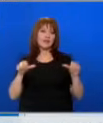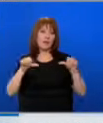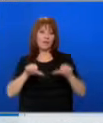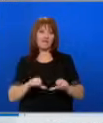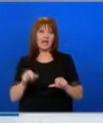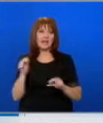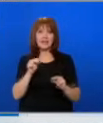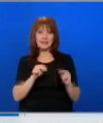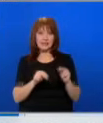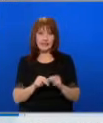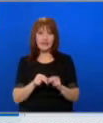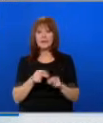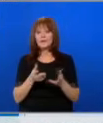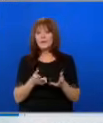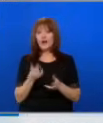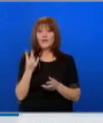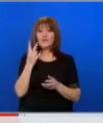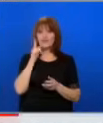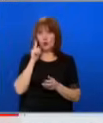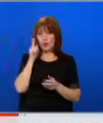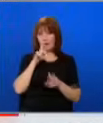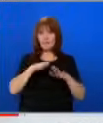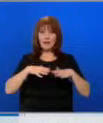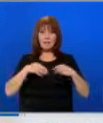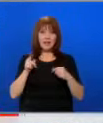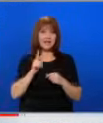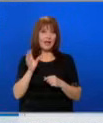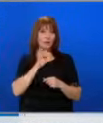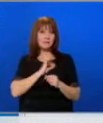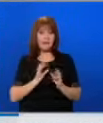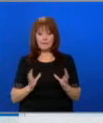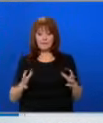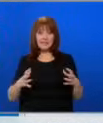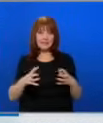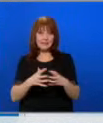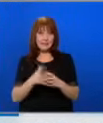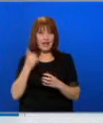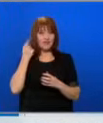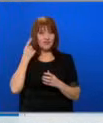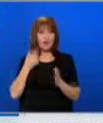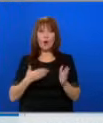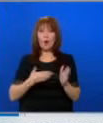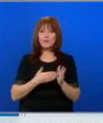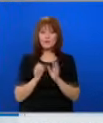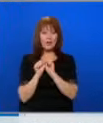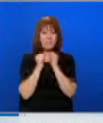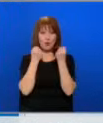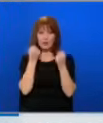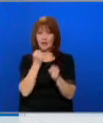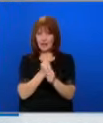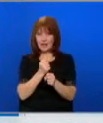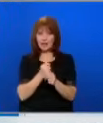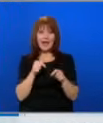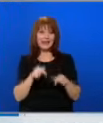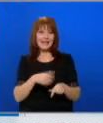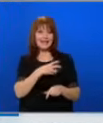си заседания. Да, защото втори ден парламентът не успя да се събере, след като вчера опозицията бойкотира работата.